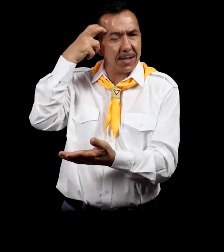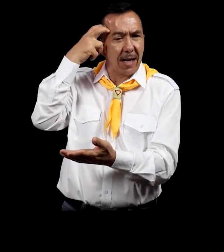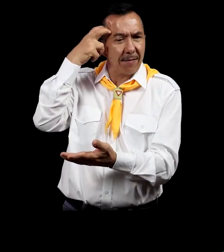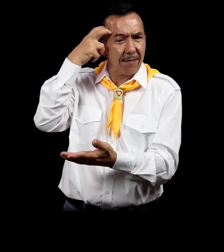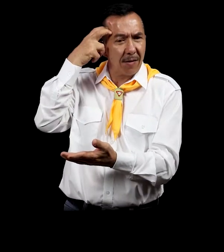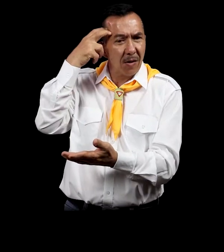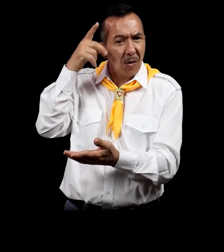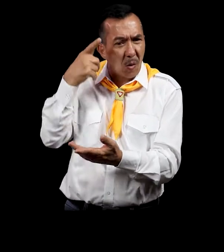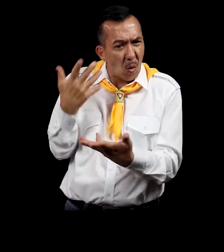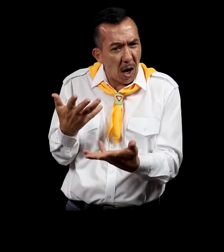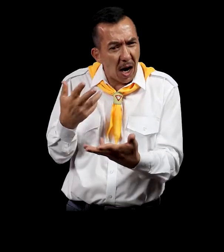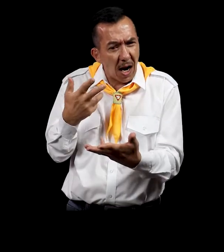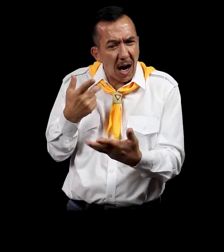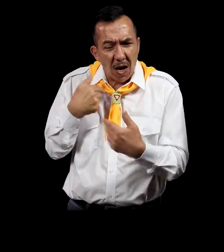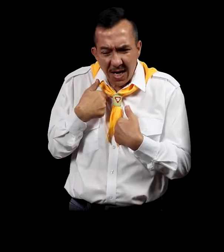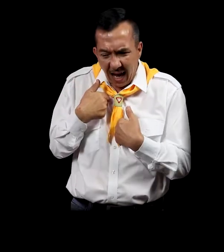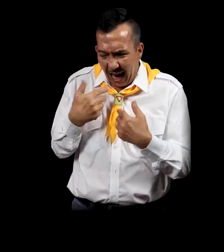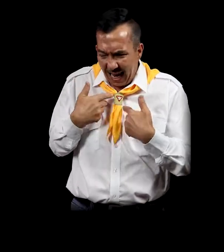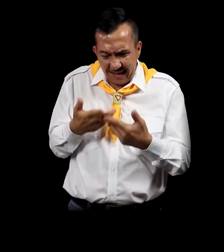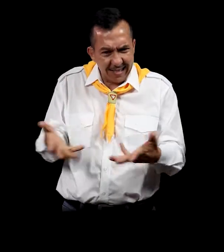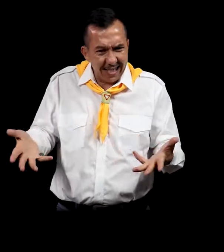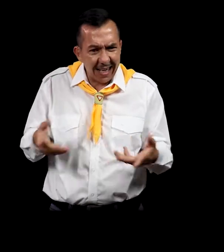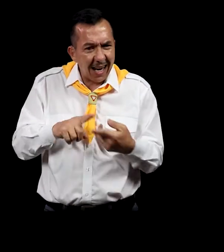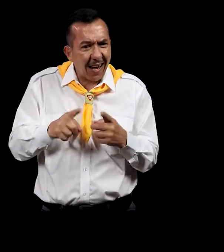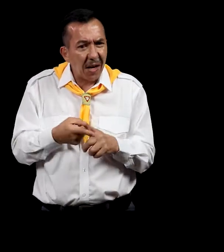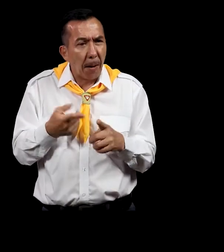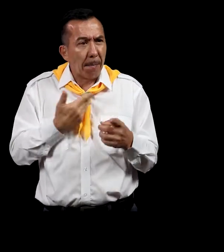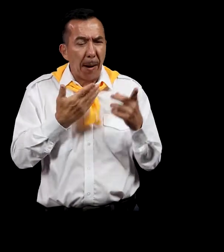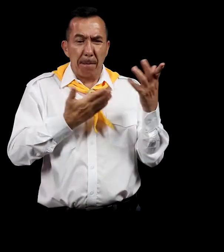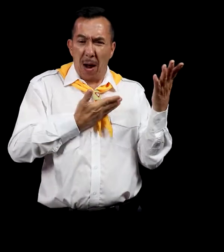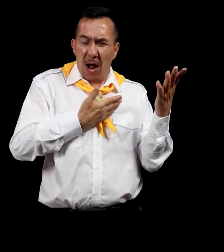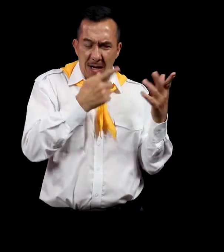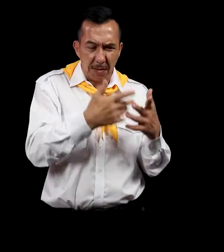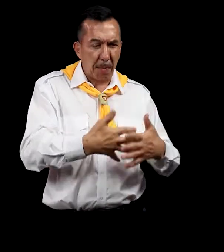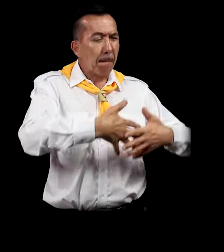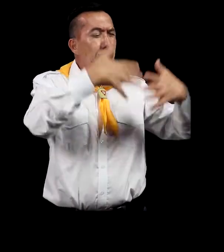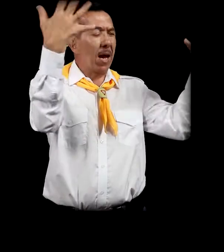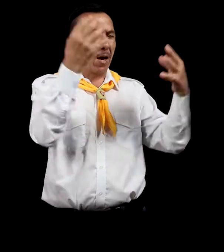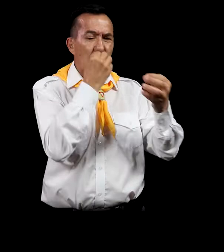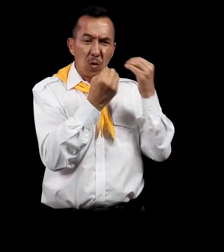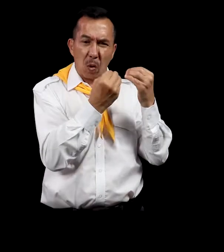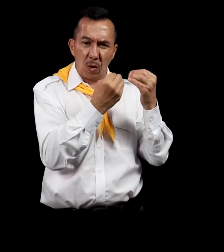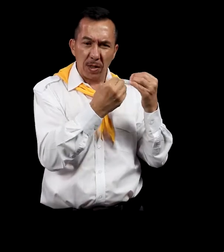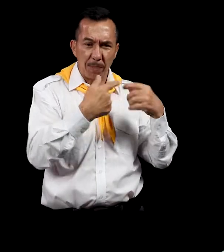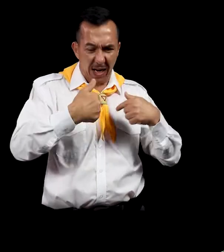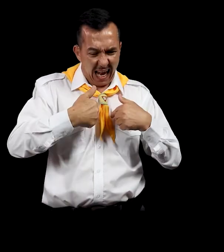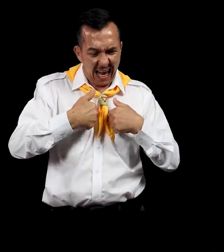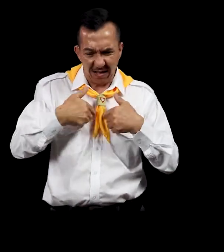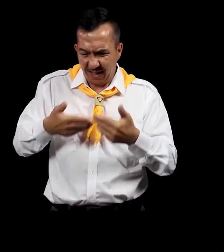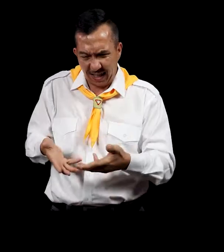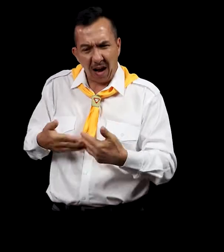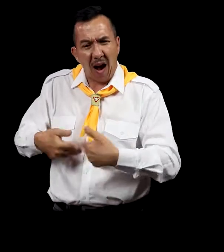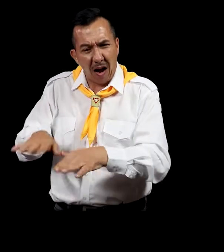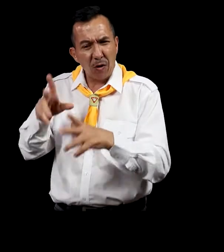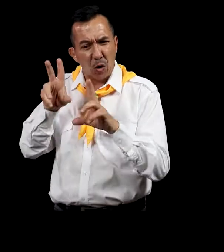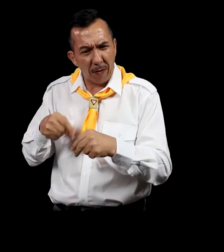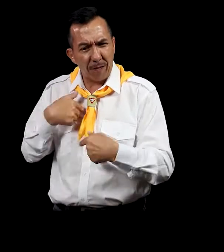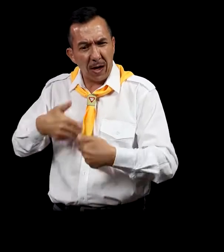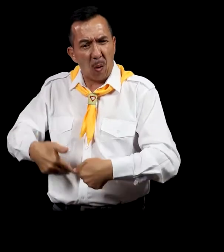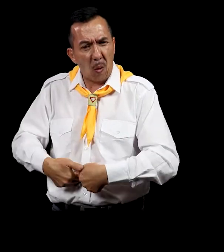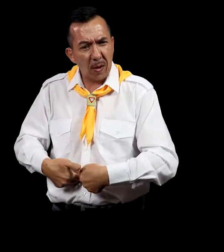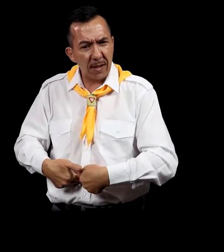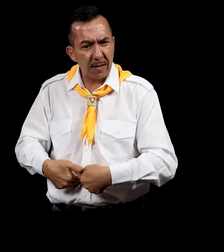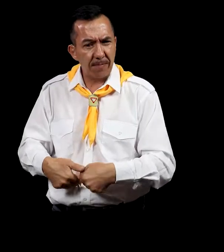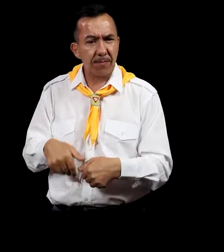gesê, hoe baie hier langer van my vader het baie brood en ek vergaan van honger.